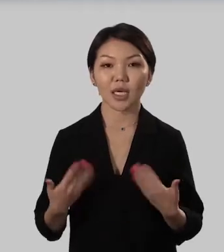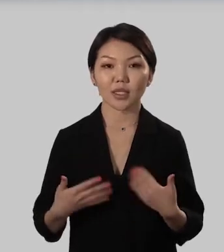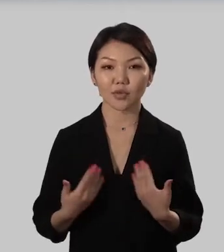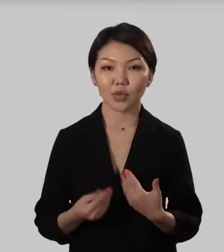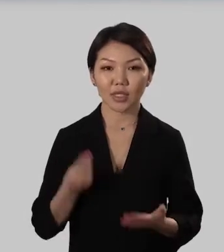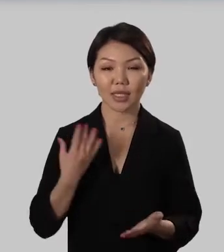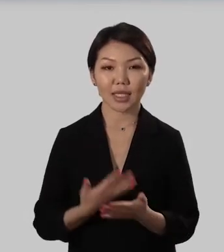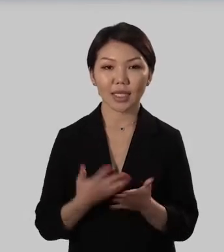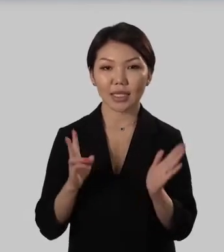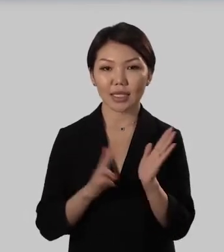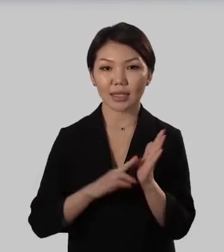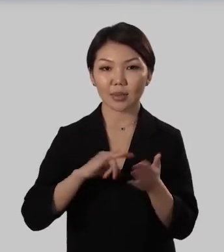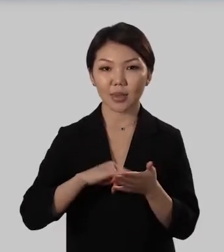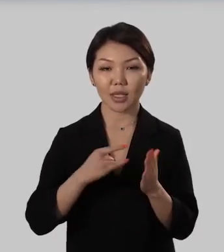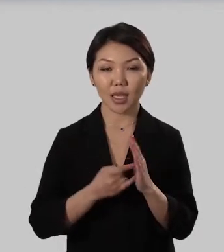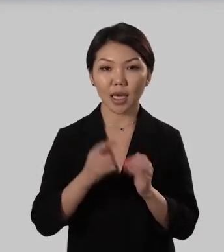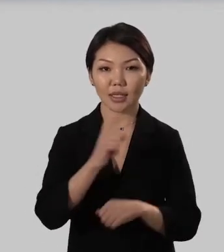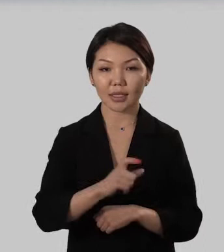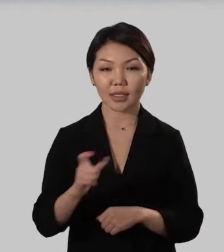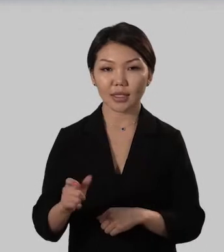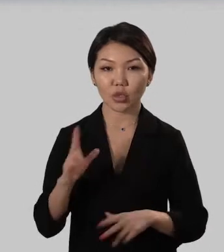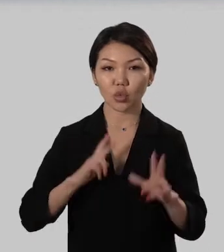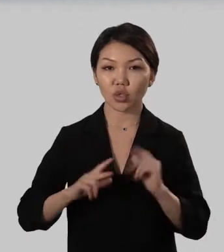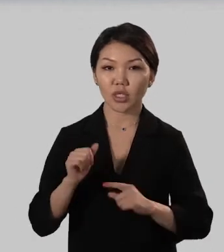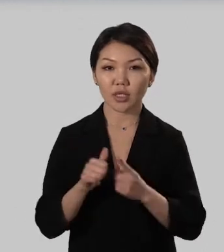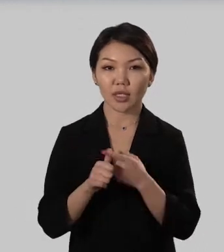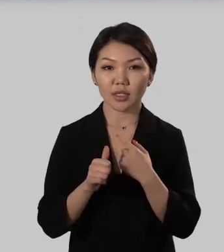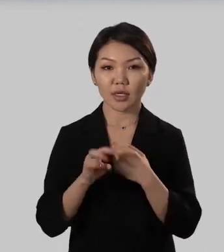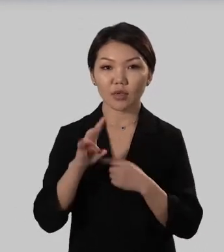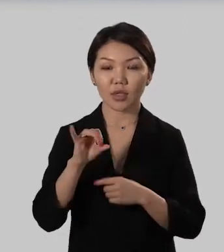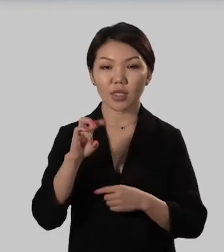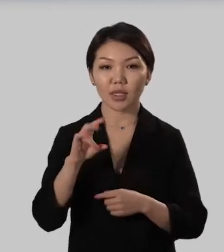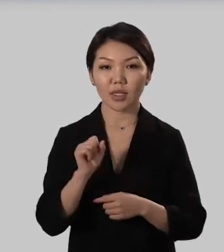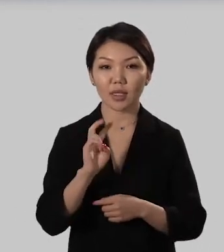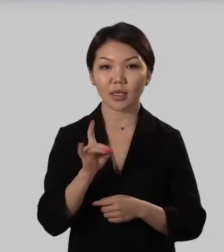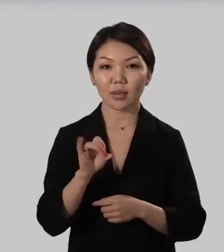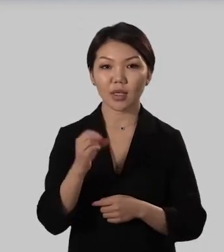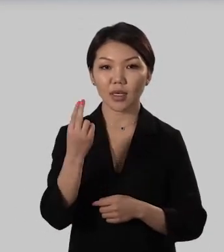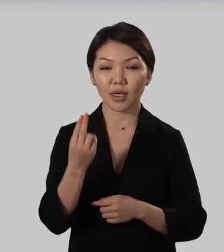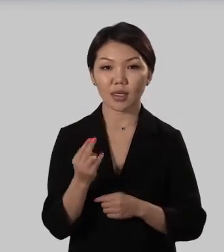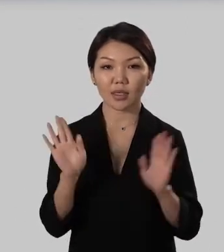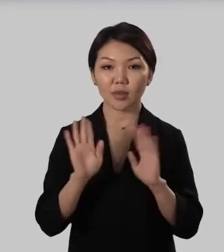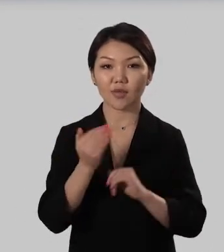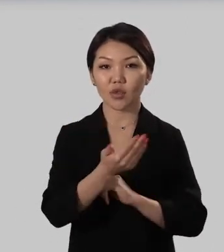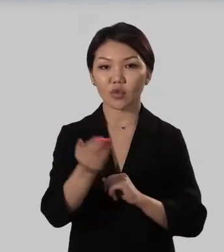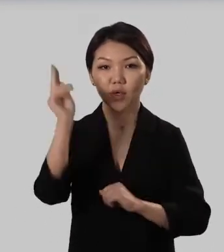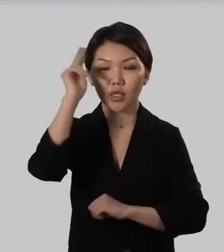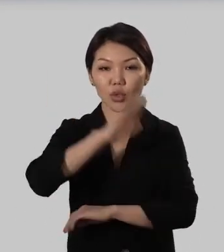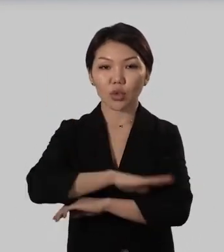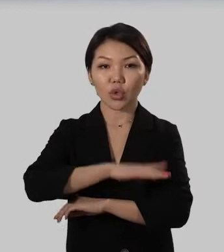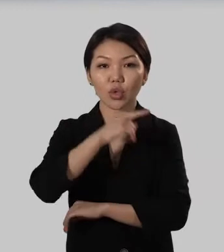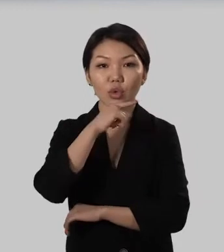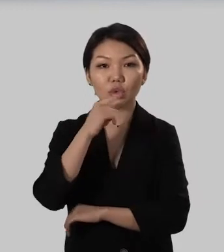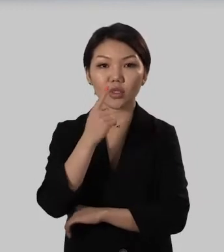здравствуйте дорогие семиклассники я не надену на camino риц приветствую вас на уроке русского языка